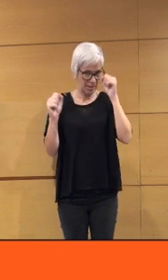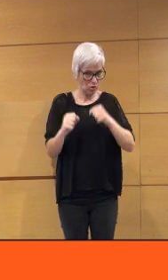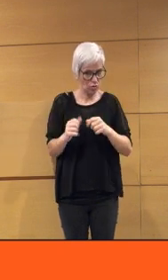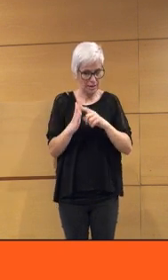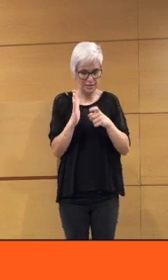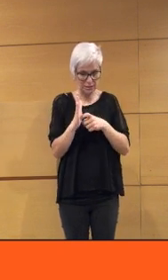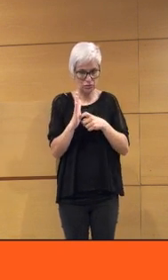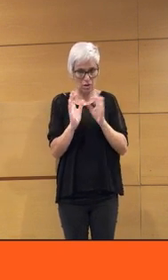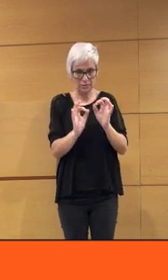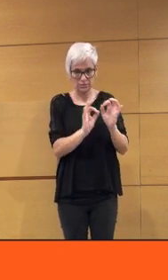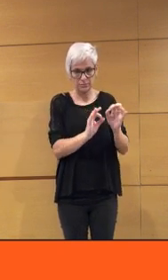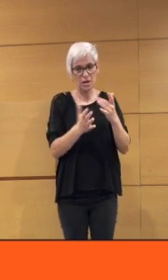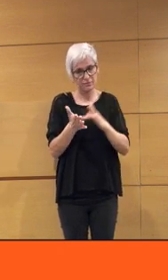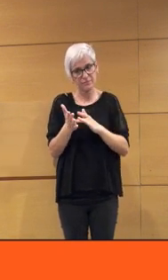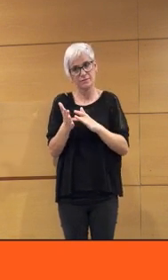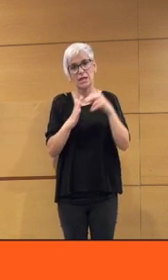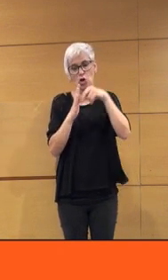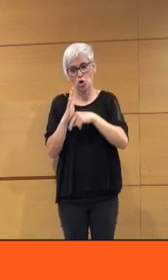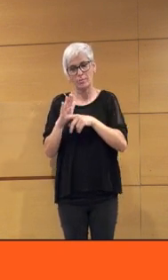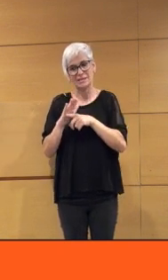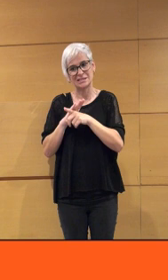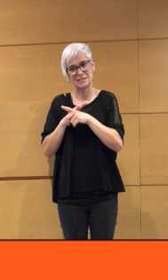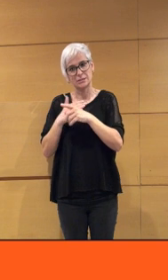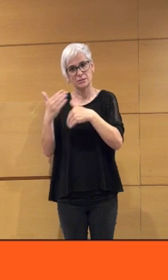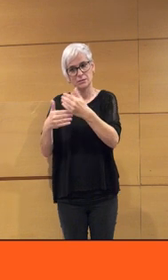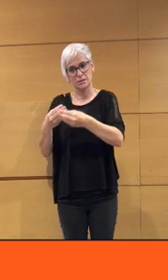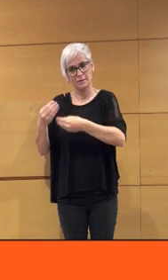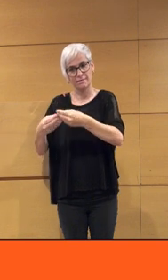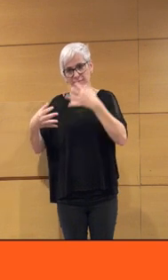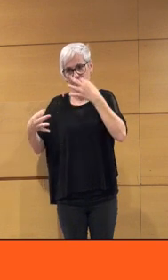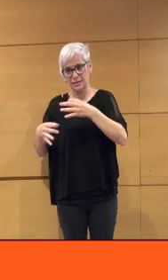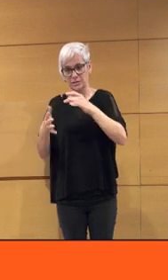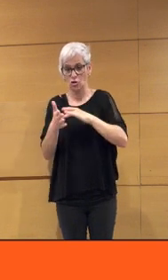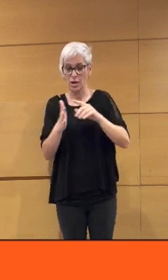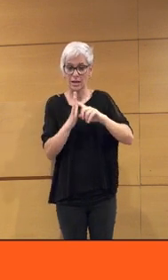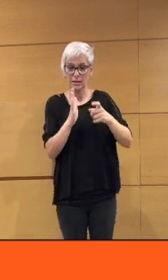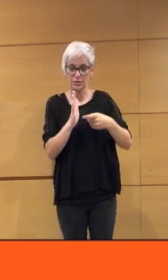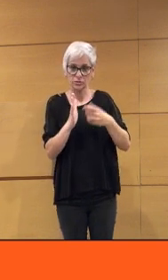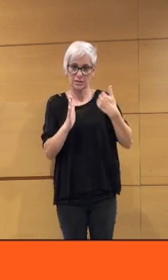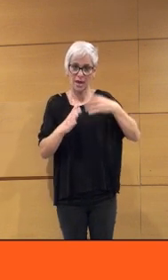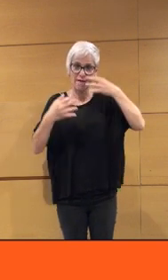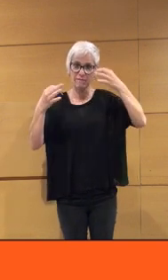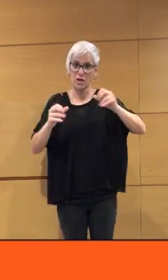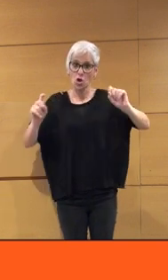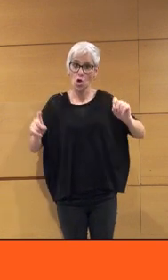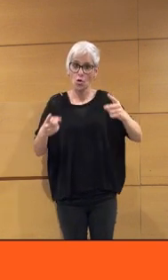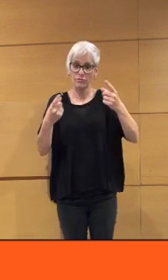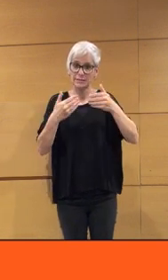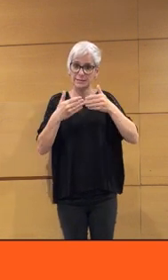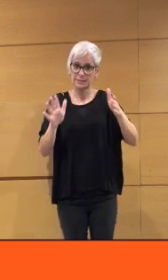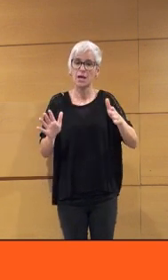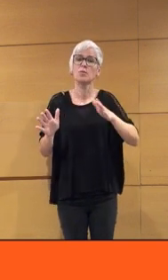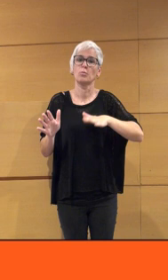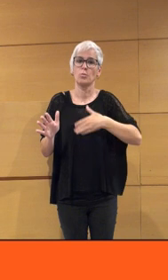en el moment de desenvolupar les normes perquè quan la legislació ja entri en vigor, alguna ja hi ha entrat, puguem